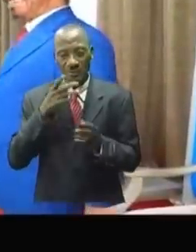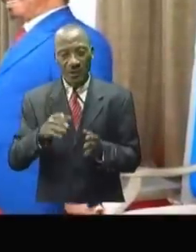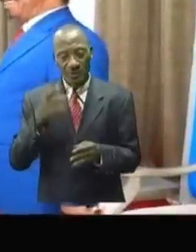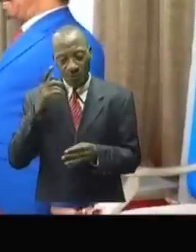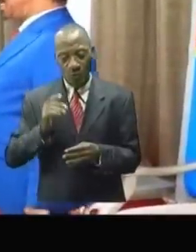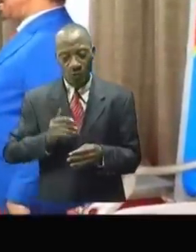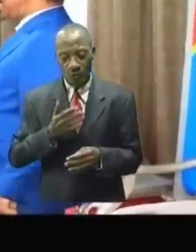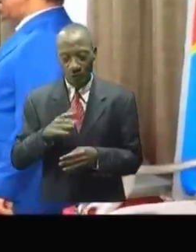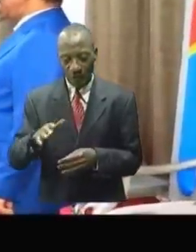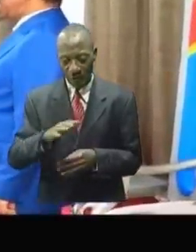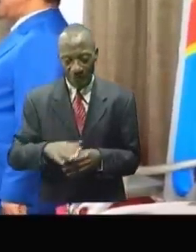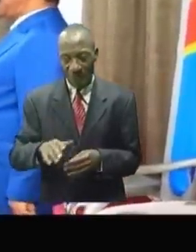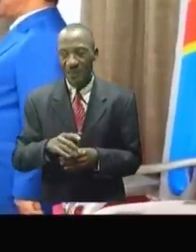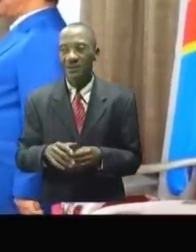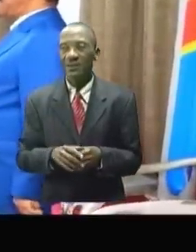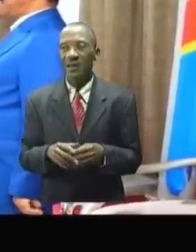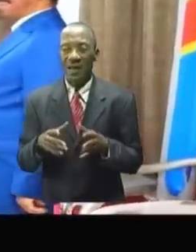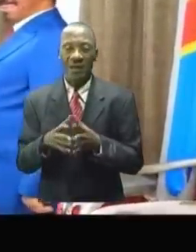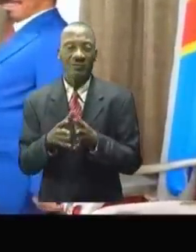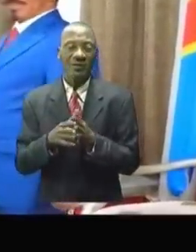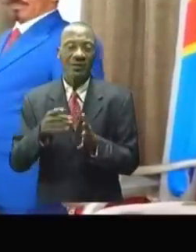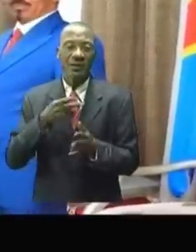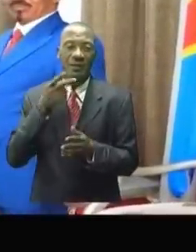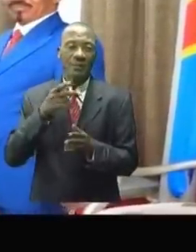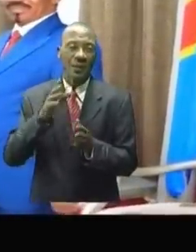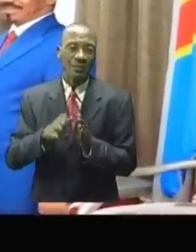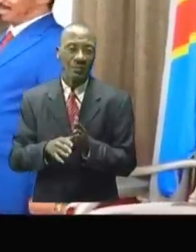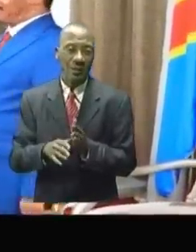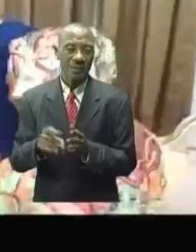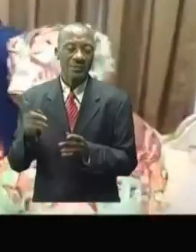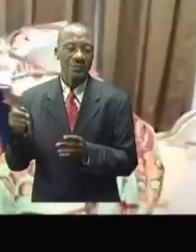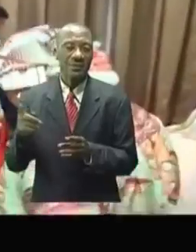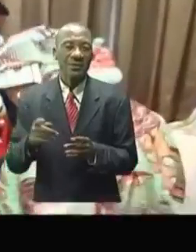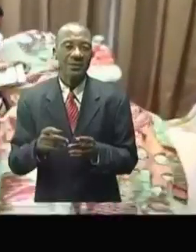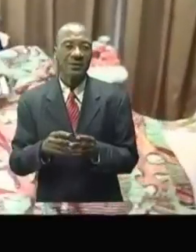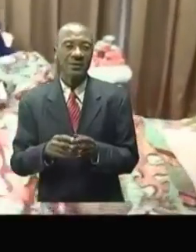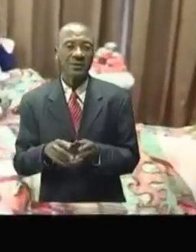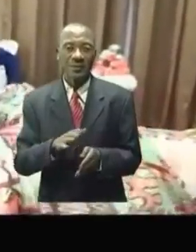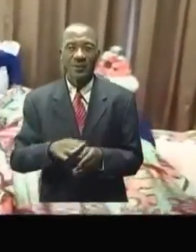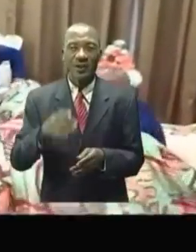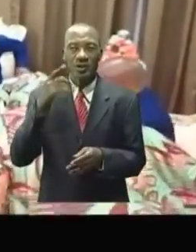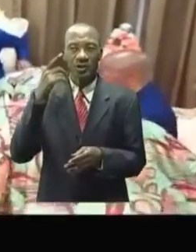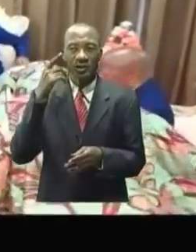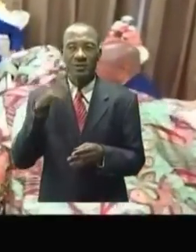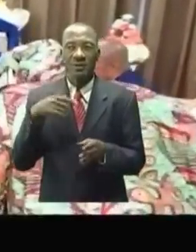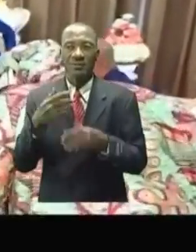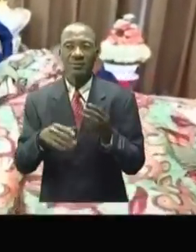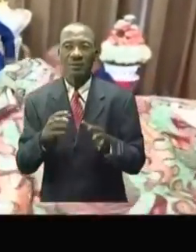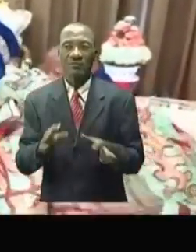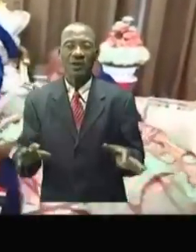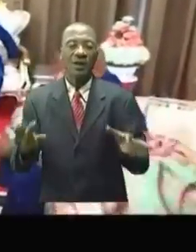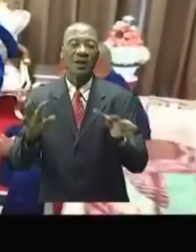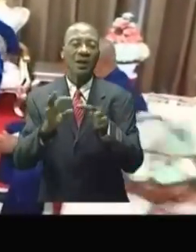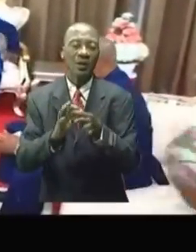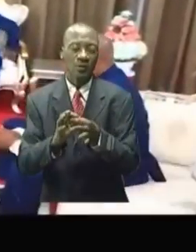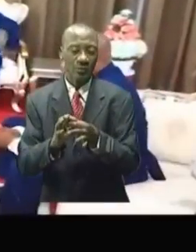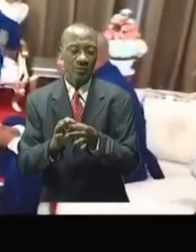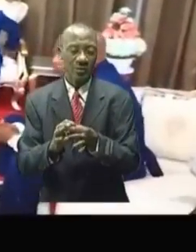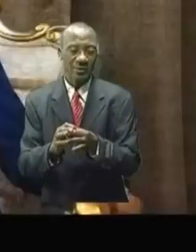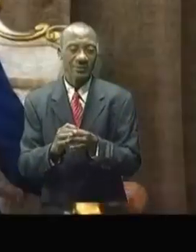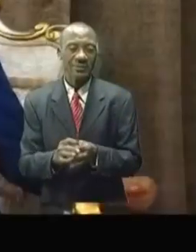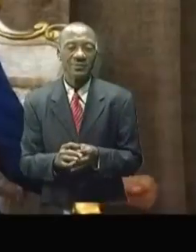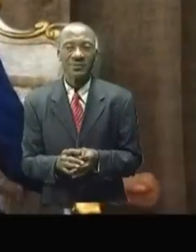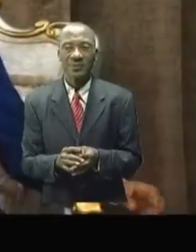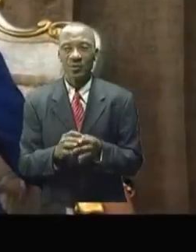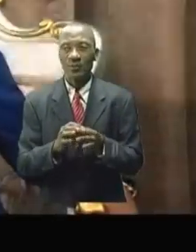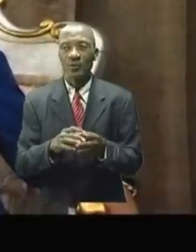a félicité le gouvernement de la République pour sa régularité et sa ponctualité dans cet exercice. Car en